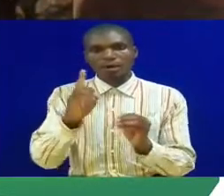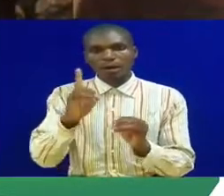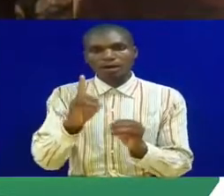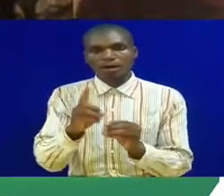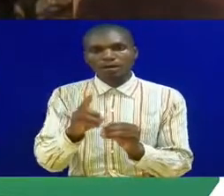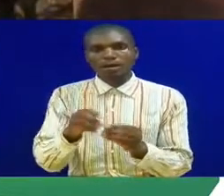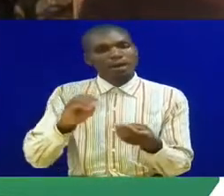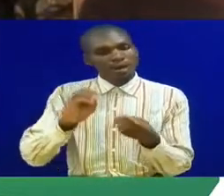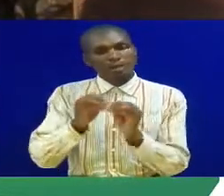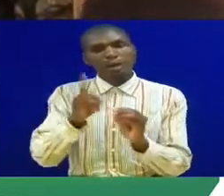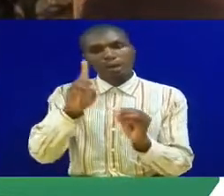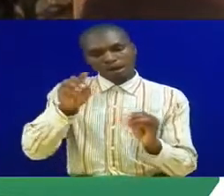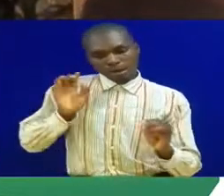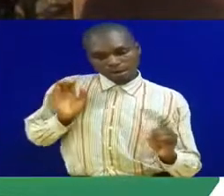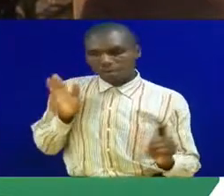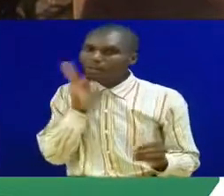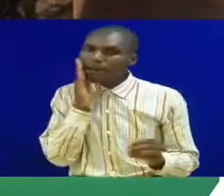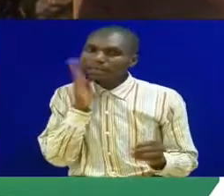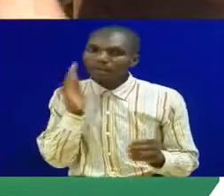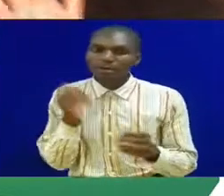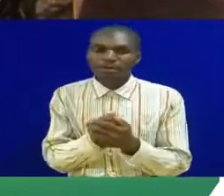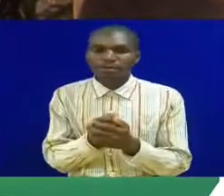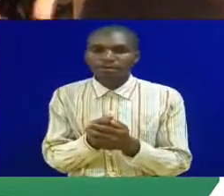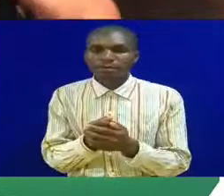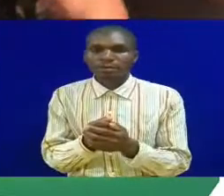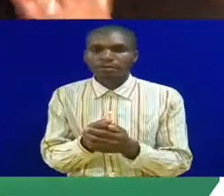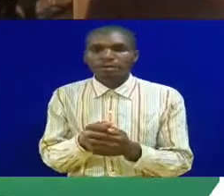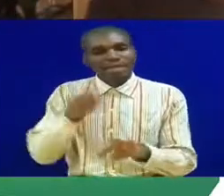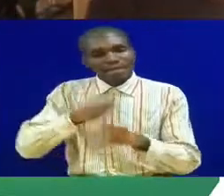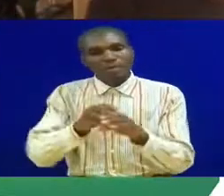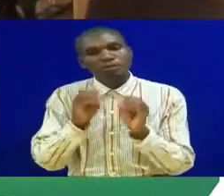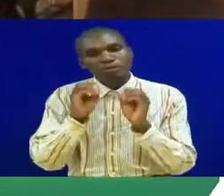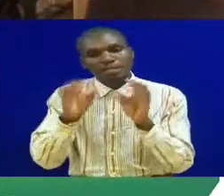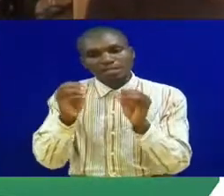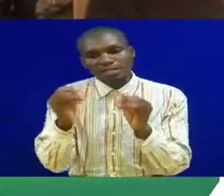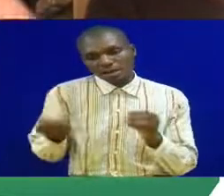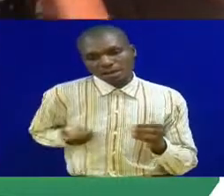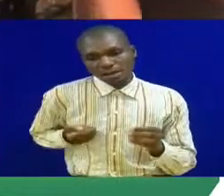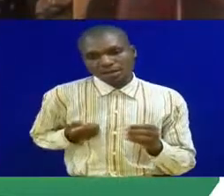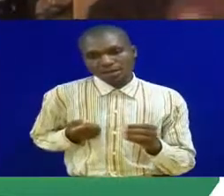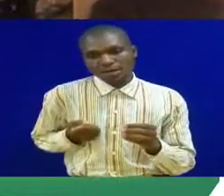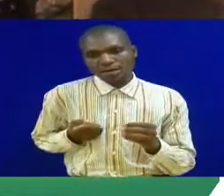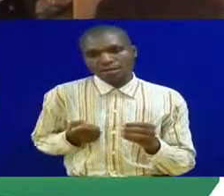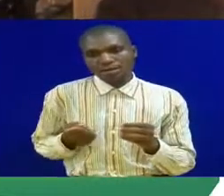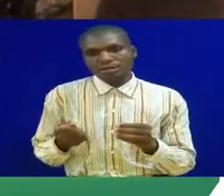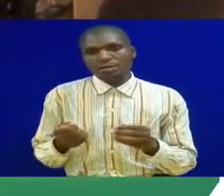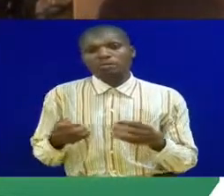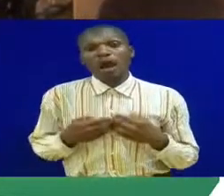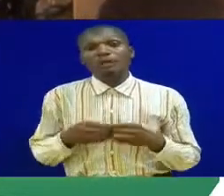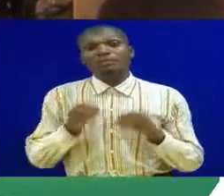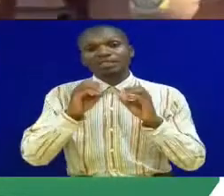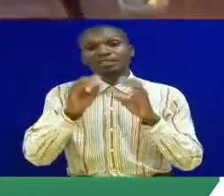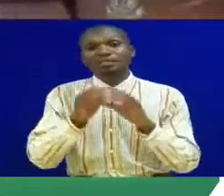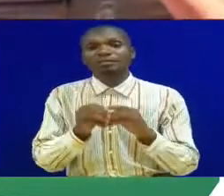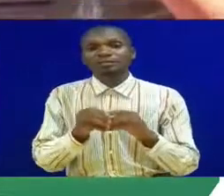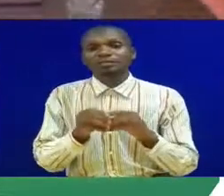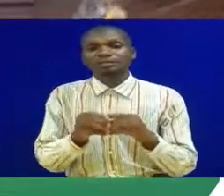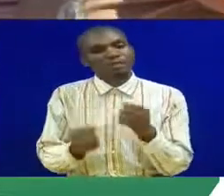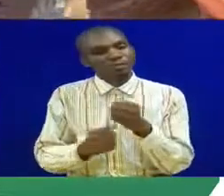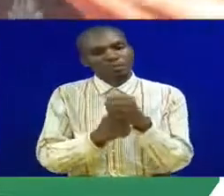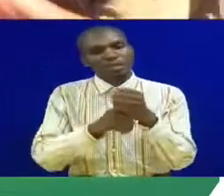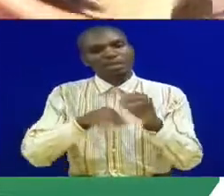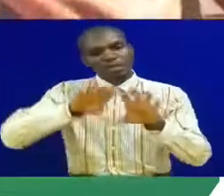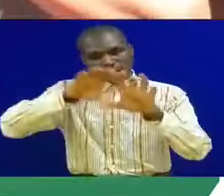namba moja. Na tunaambiwa ya kwamba unaposomesha mtoto msichana, umesomesha taifa mzima.